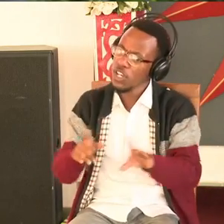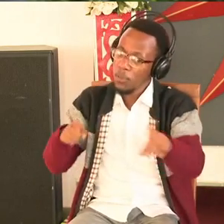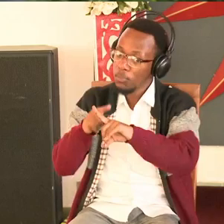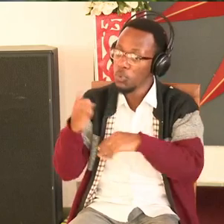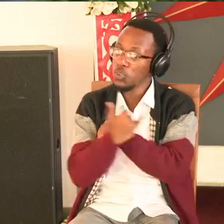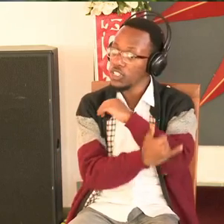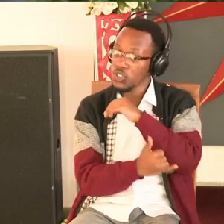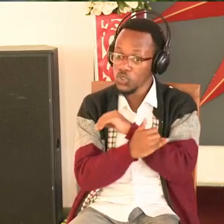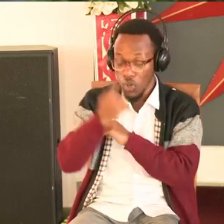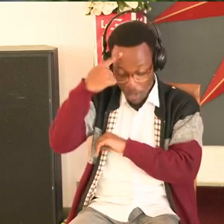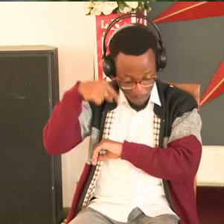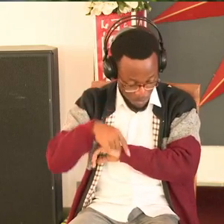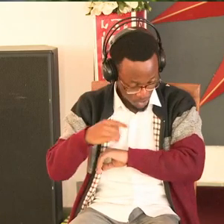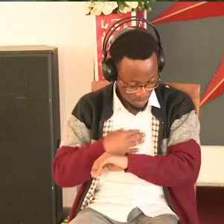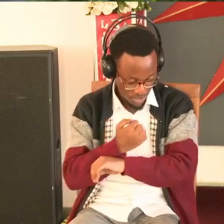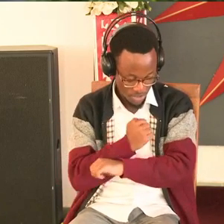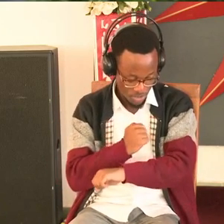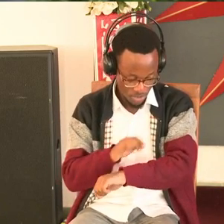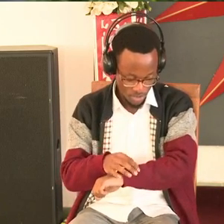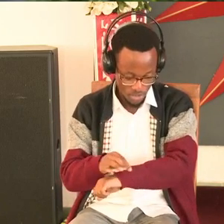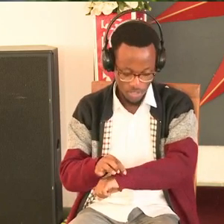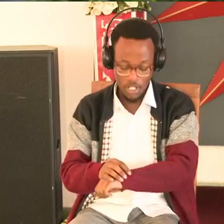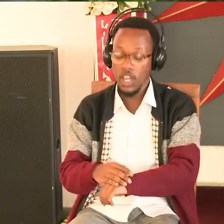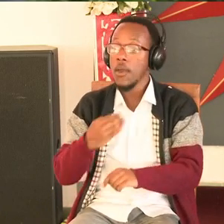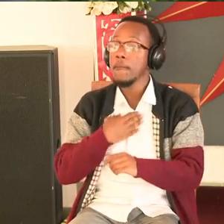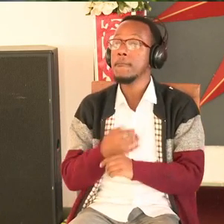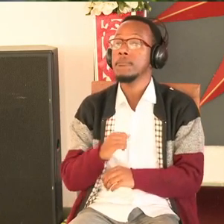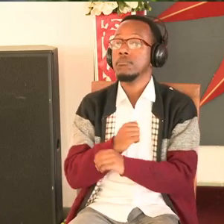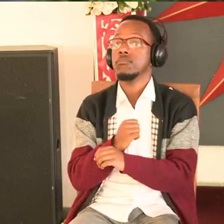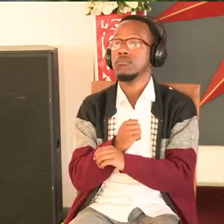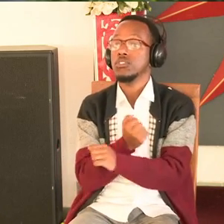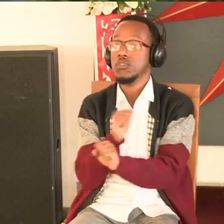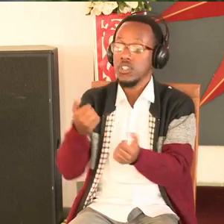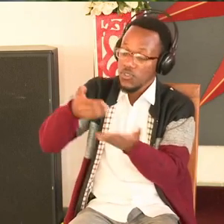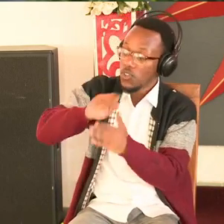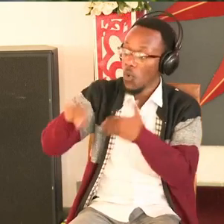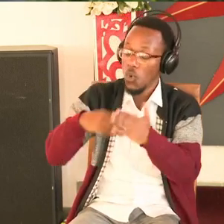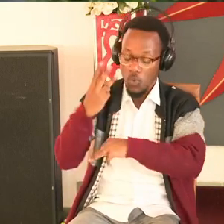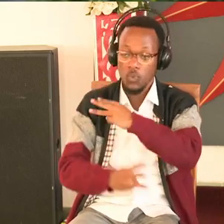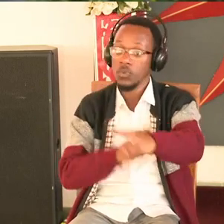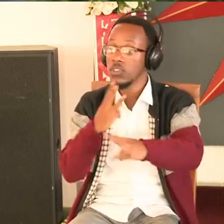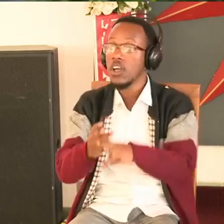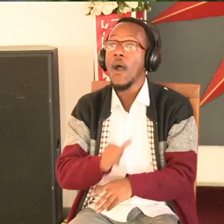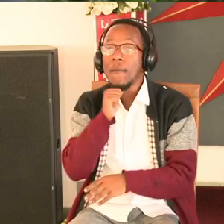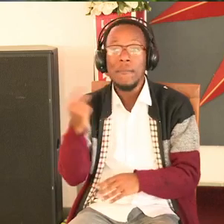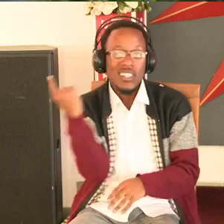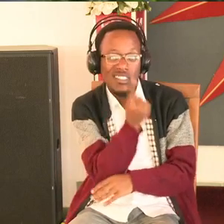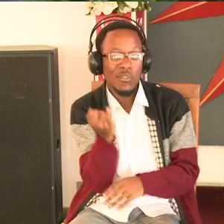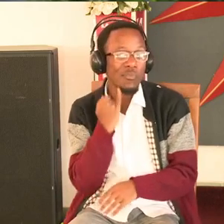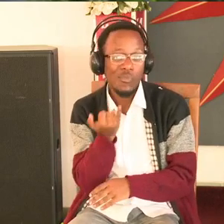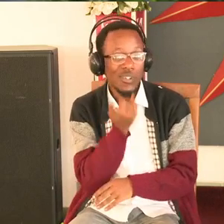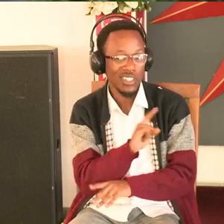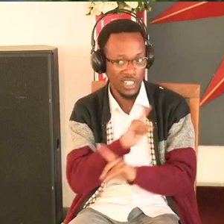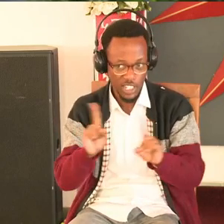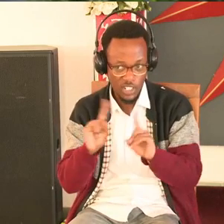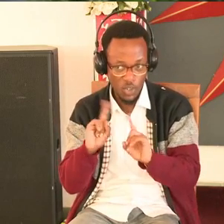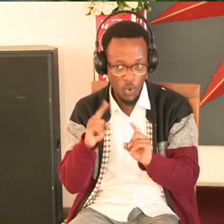kanjye kagere ku mpera y'isi. Non seulement Israël, ntabwo ari kuri Isiraheli gusa,